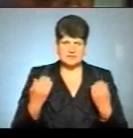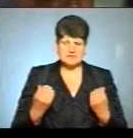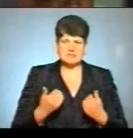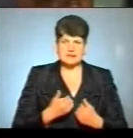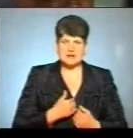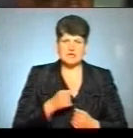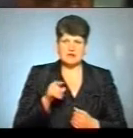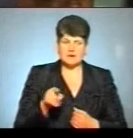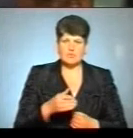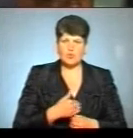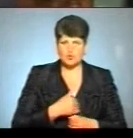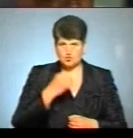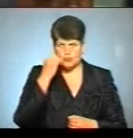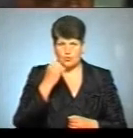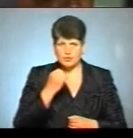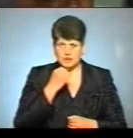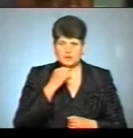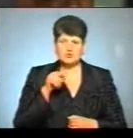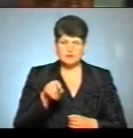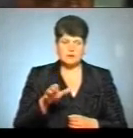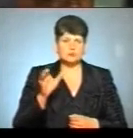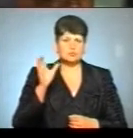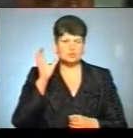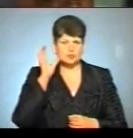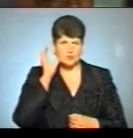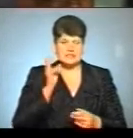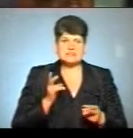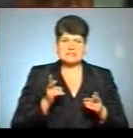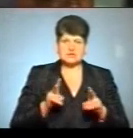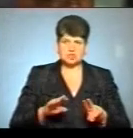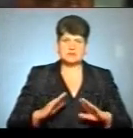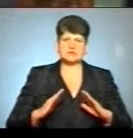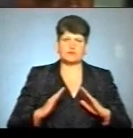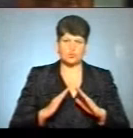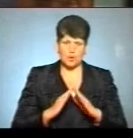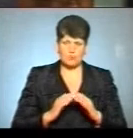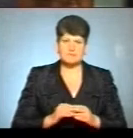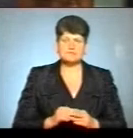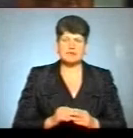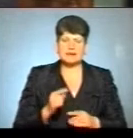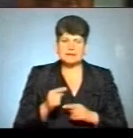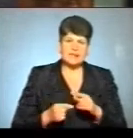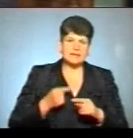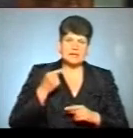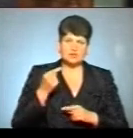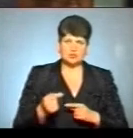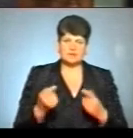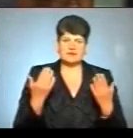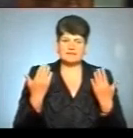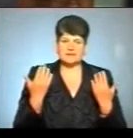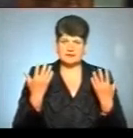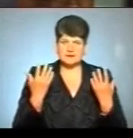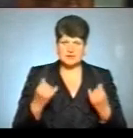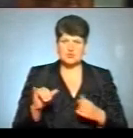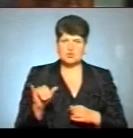хочу вкотре подякувати, що ви дослухалися і залишилися вдома, на наступних вихідних, субота